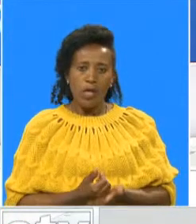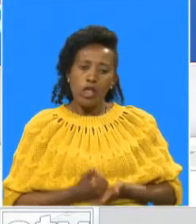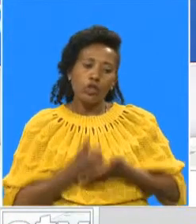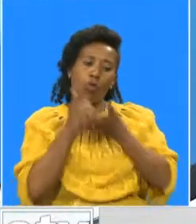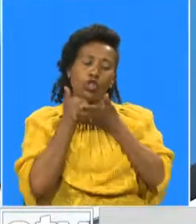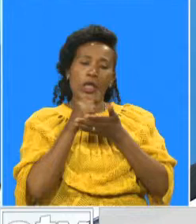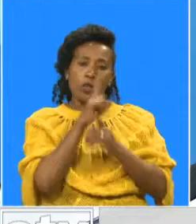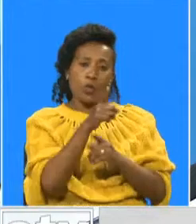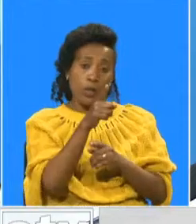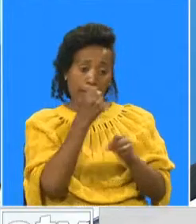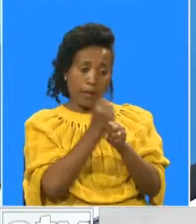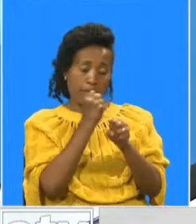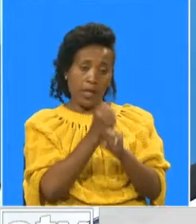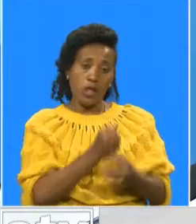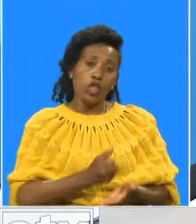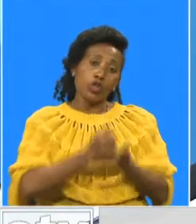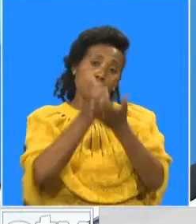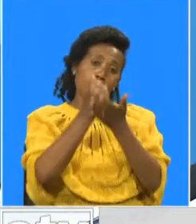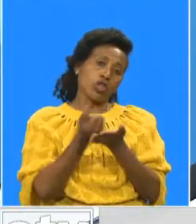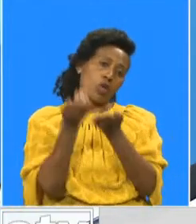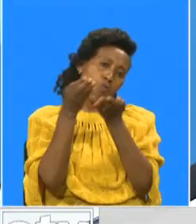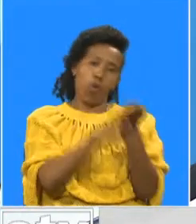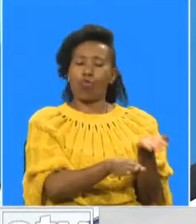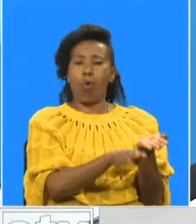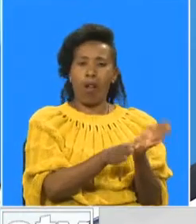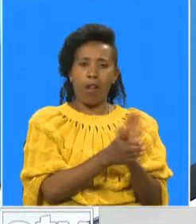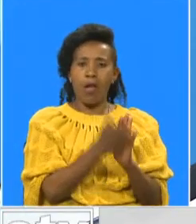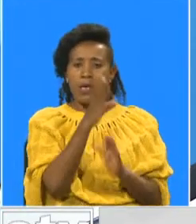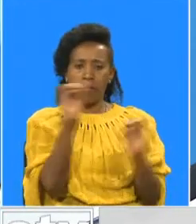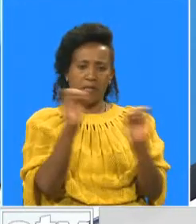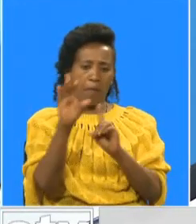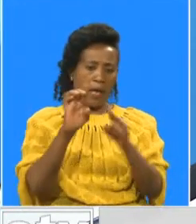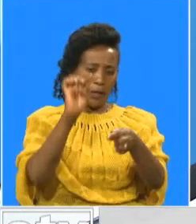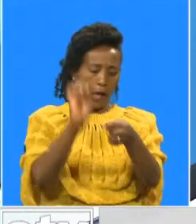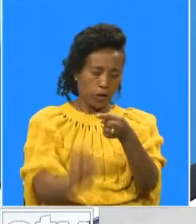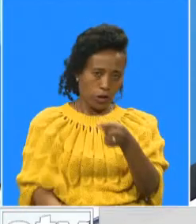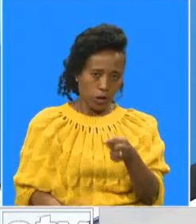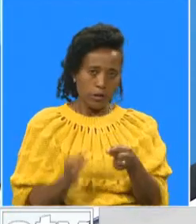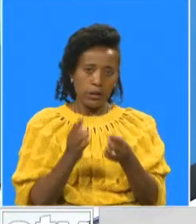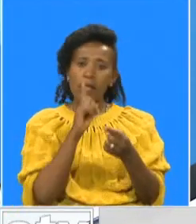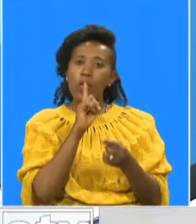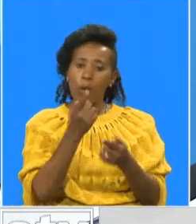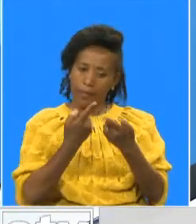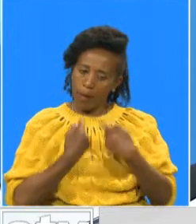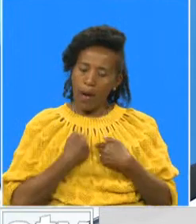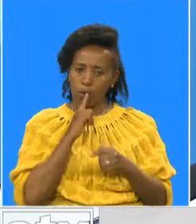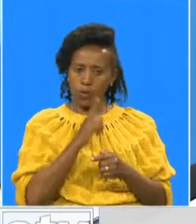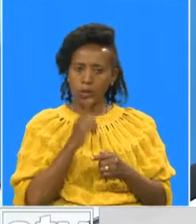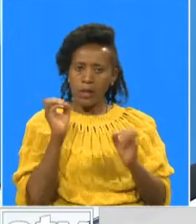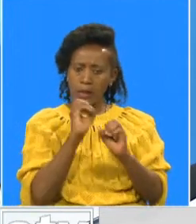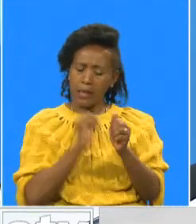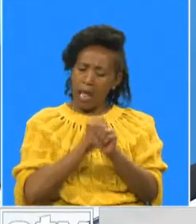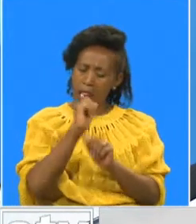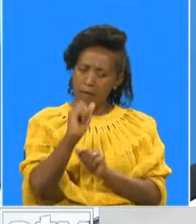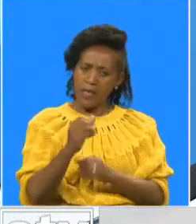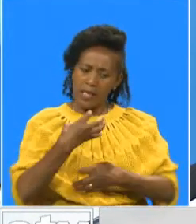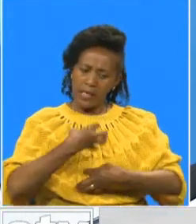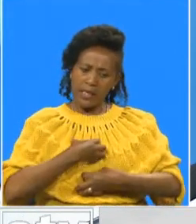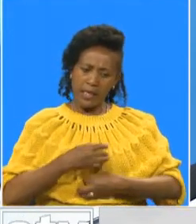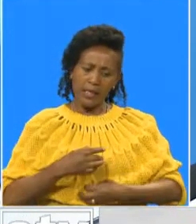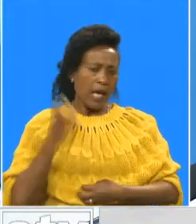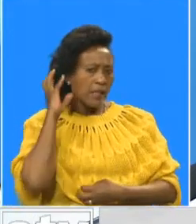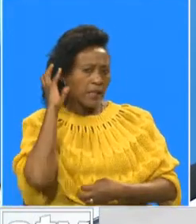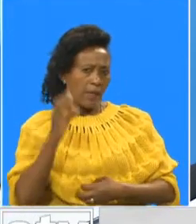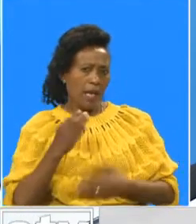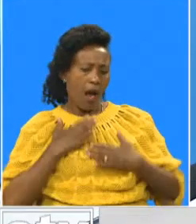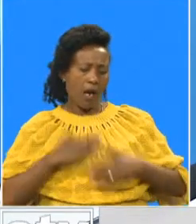በስፖንሰር ነው እናንተን የምናሰራ፣ ስፖንሰራችን ሞተዋል እና ምንም ማድረግ አንችልም ነው የተባልኩት። ከዛ ባለፈ ምንም አይነት ቅሬታ ሰሚ